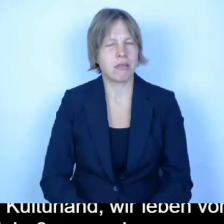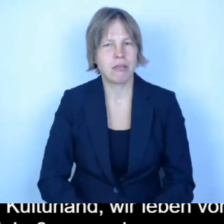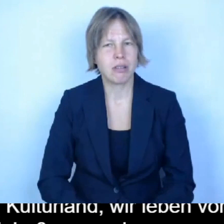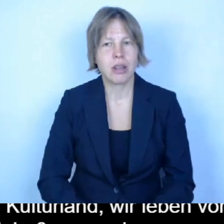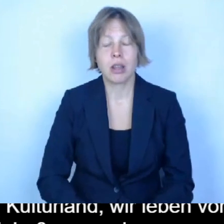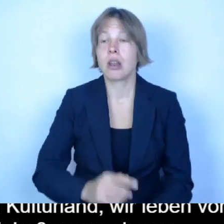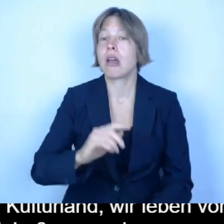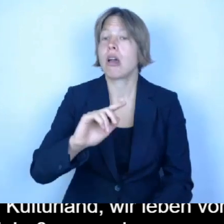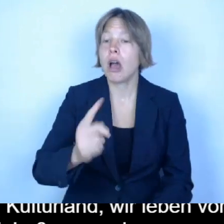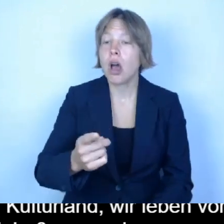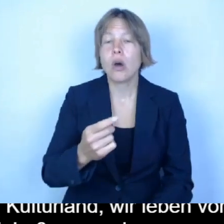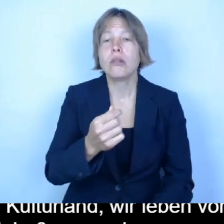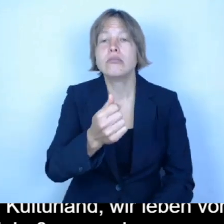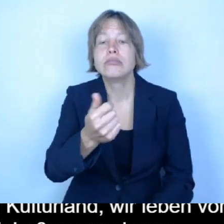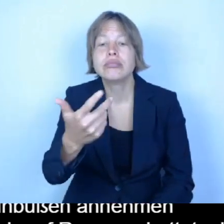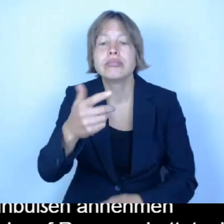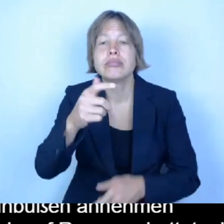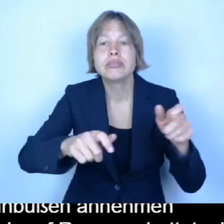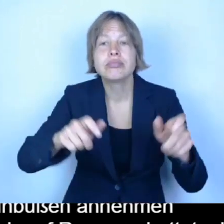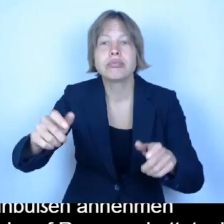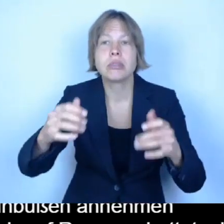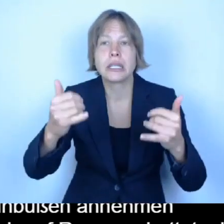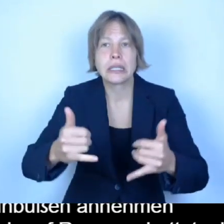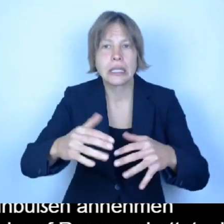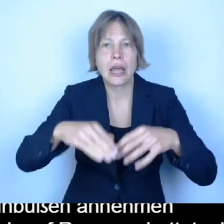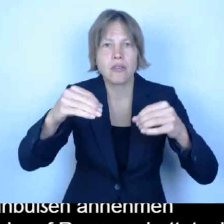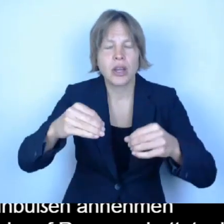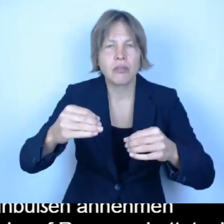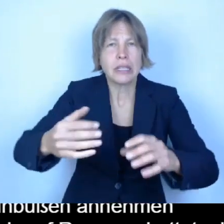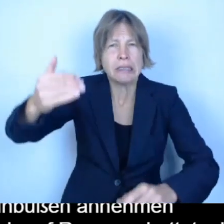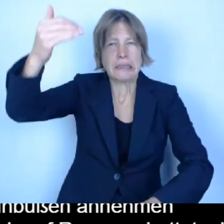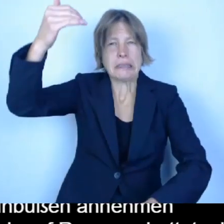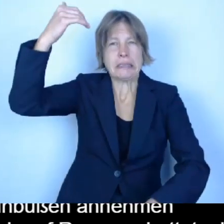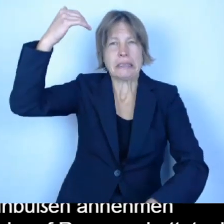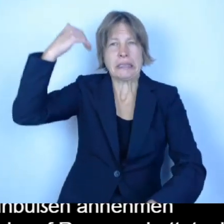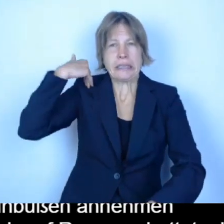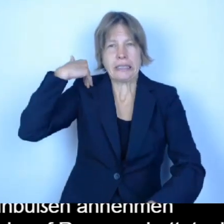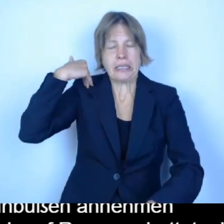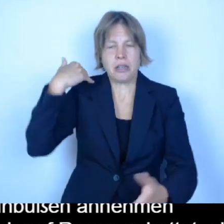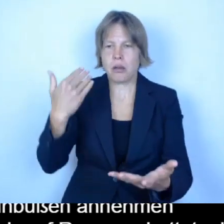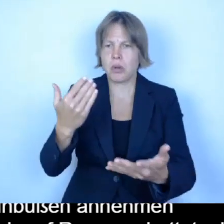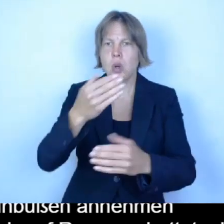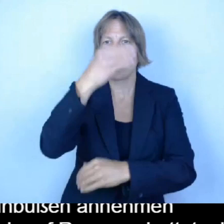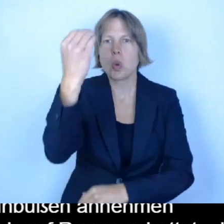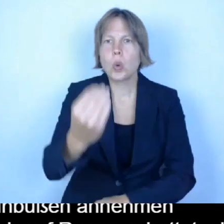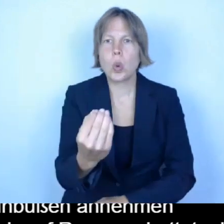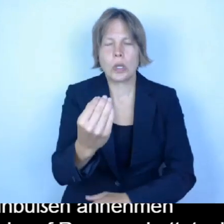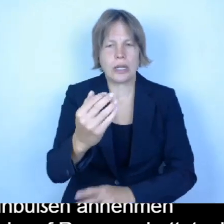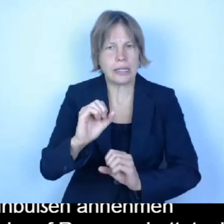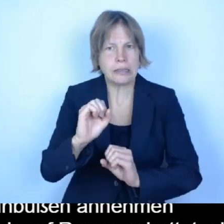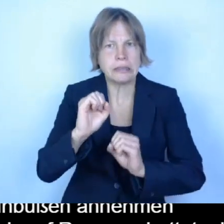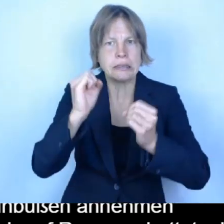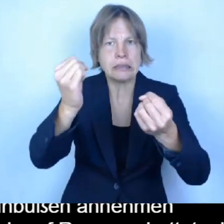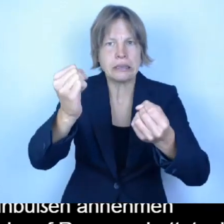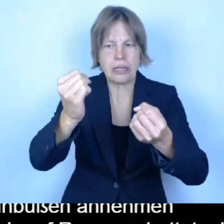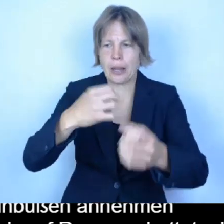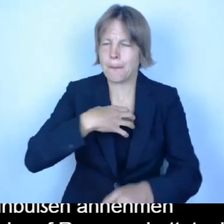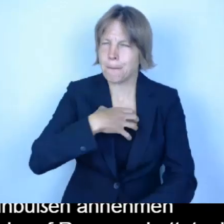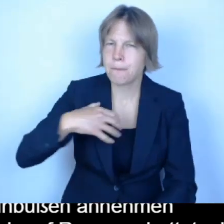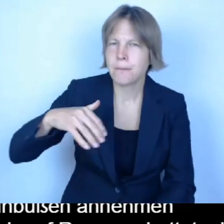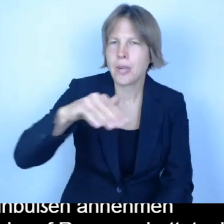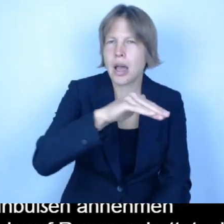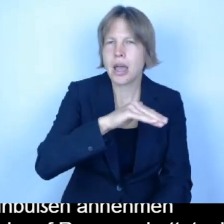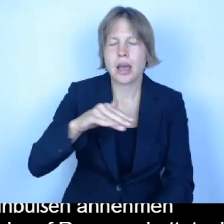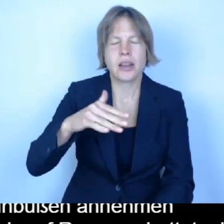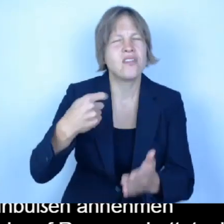Rad der Zeit zurückzudrehen, ist das Engagement der Künstlerinnen und Künstler in Bayern nicht nur wertvoll, sondern dringend